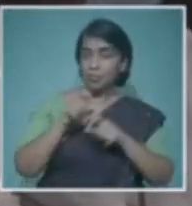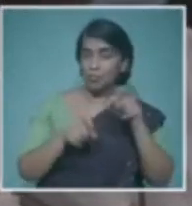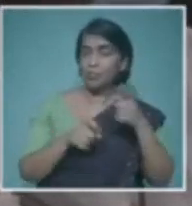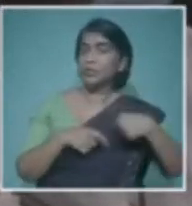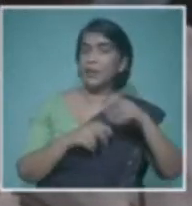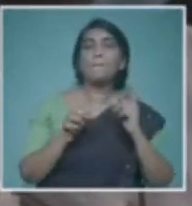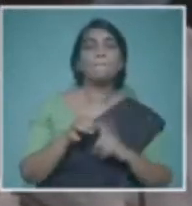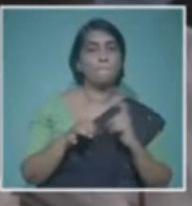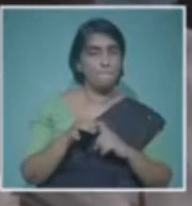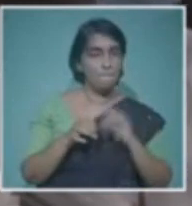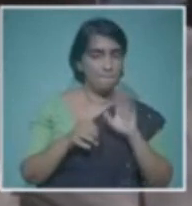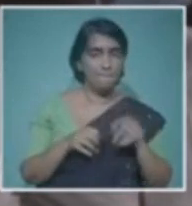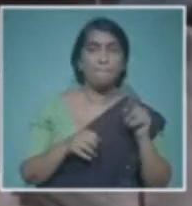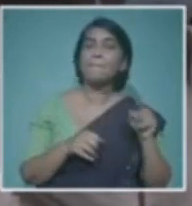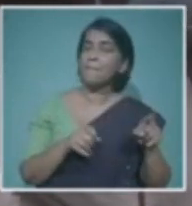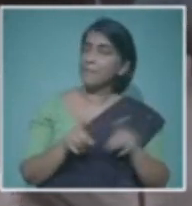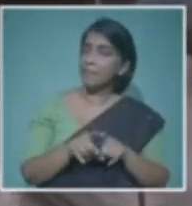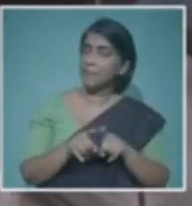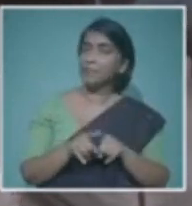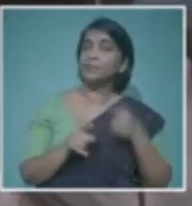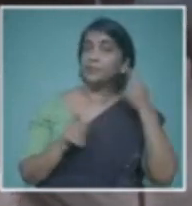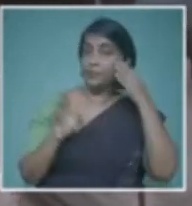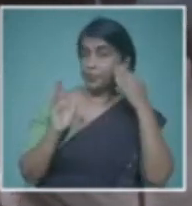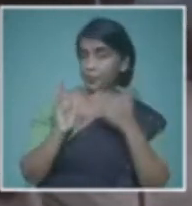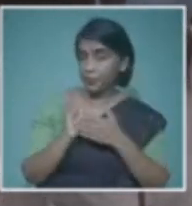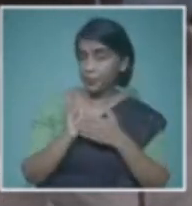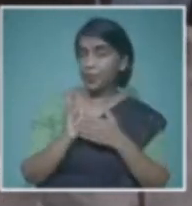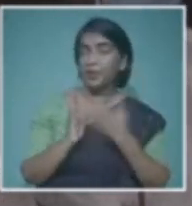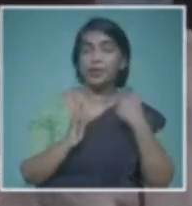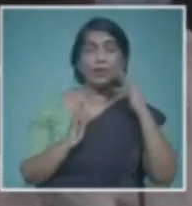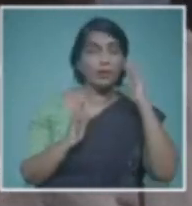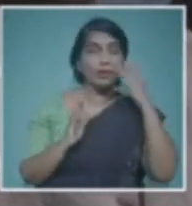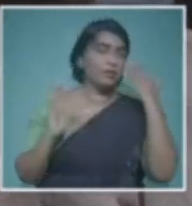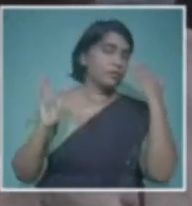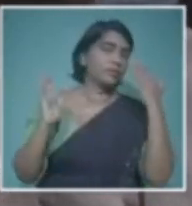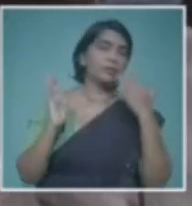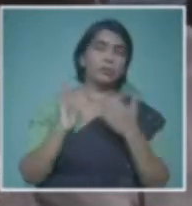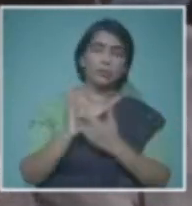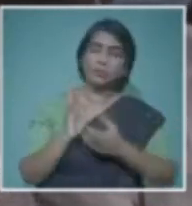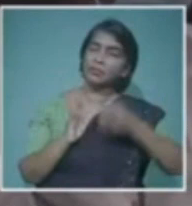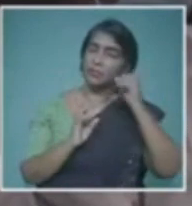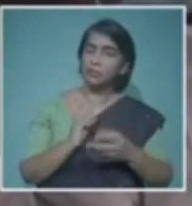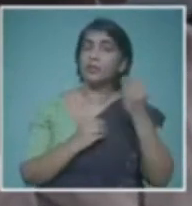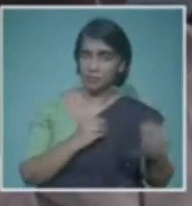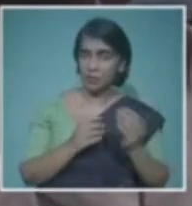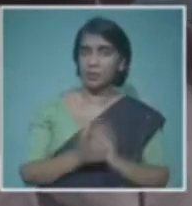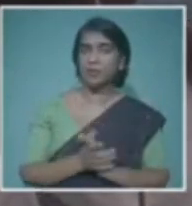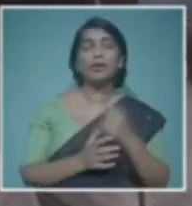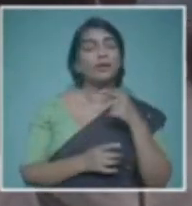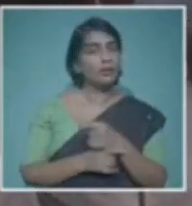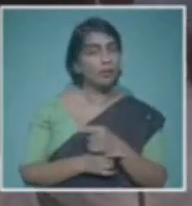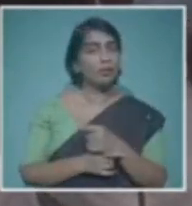ජෙනරේෂනල් ප්‍රශ්නයක් බවට පත්වෙනවා. ඒ නිසා මේකට විශේෂ අවධානයක් අනිවාර්යයෙන්ම දිය යුතුයි. ඉතින්